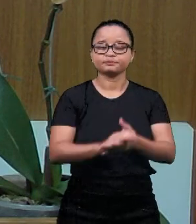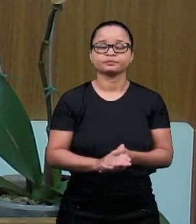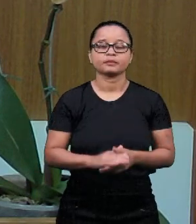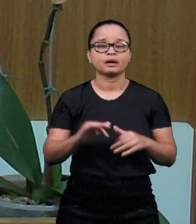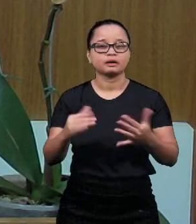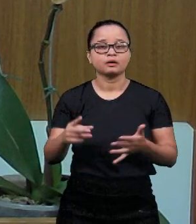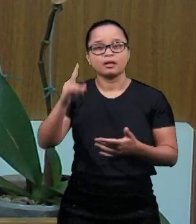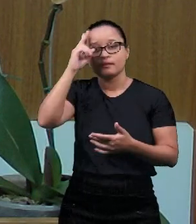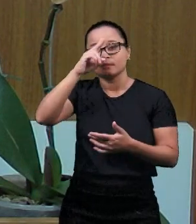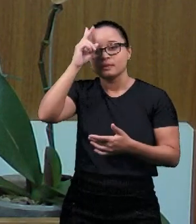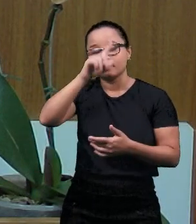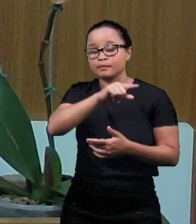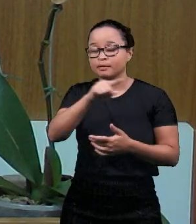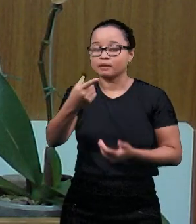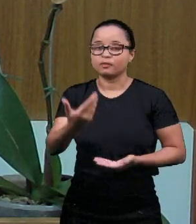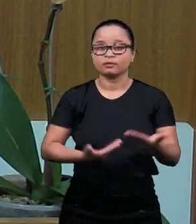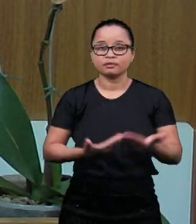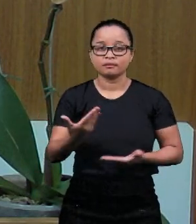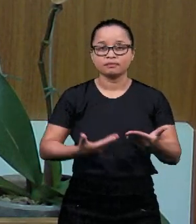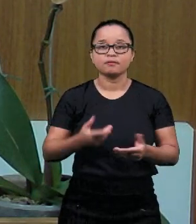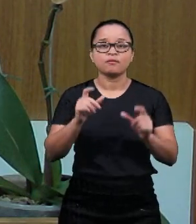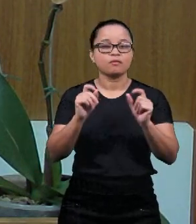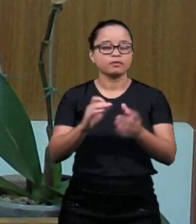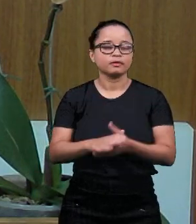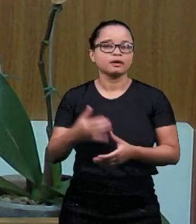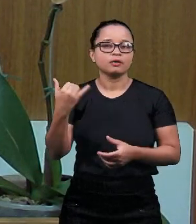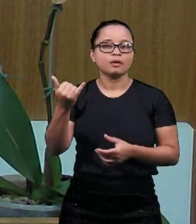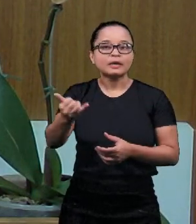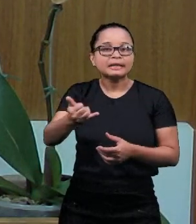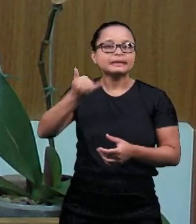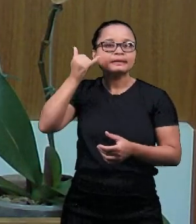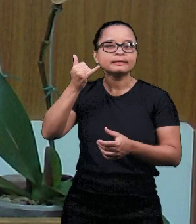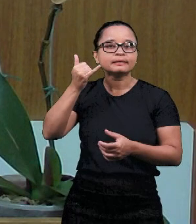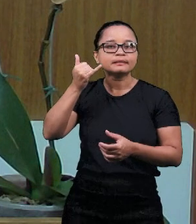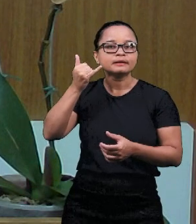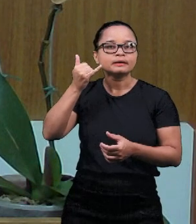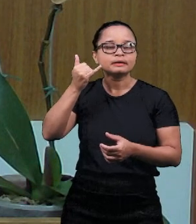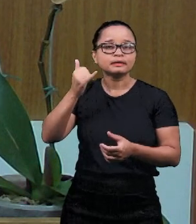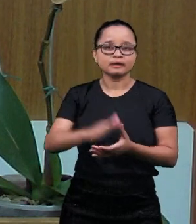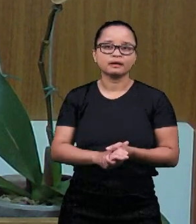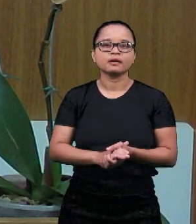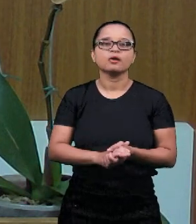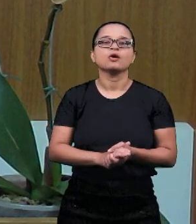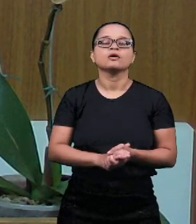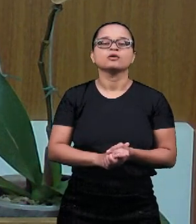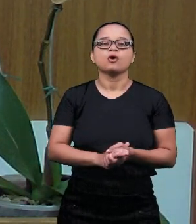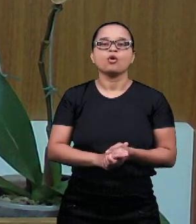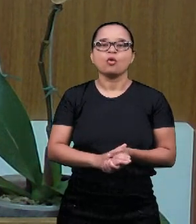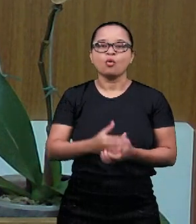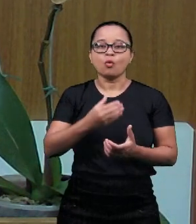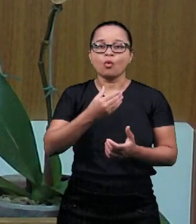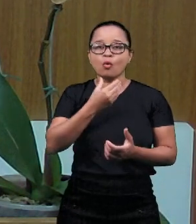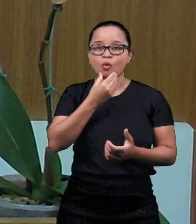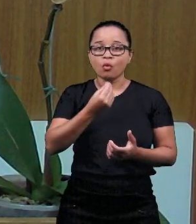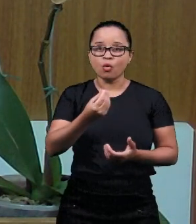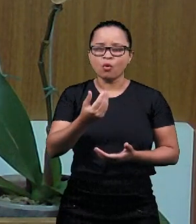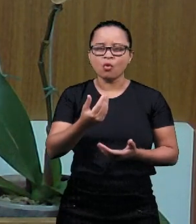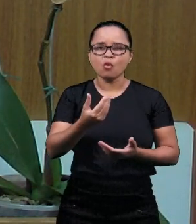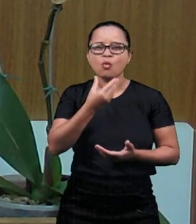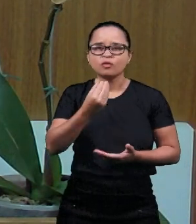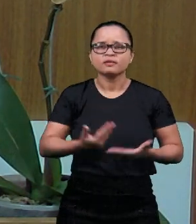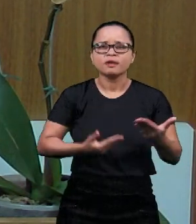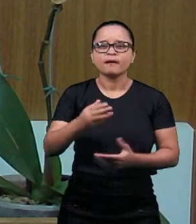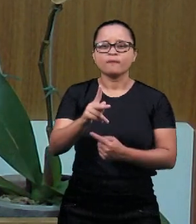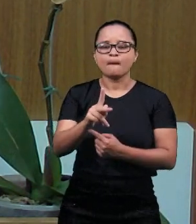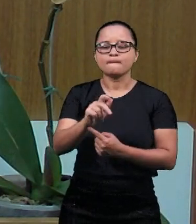presbytère. Vous allez parler avec notre frère Pablo, il s'appelle Pablo. Appelez-le, je suis de l'église